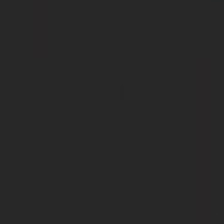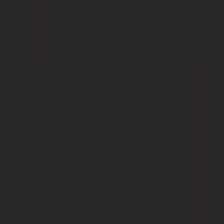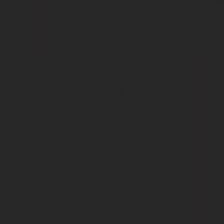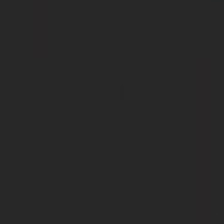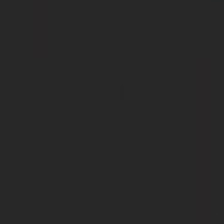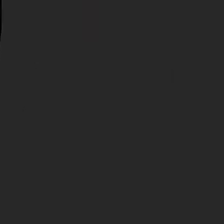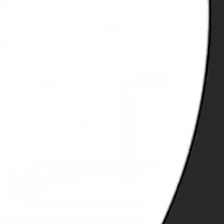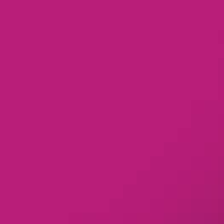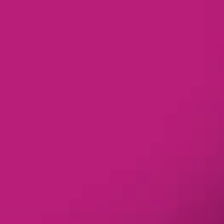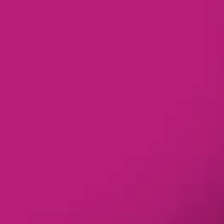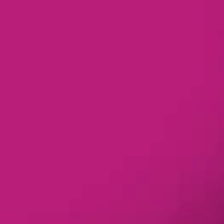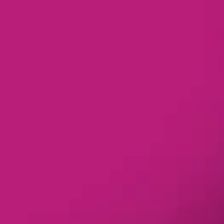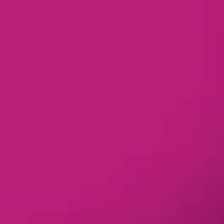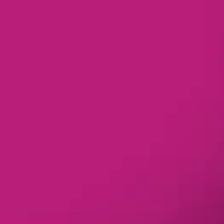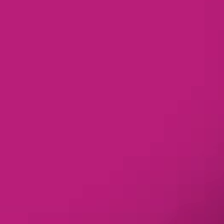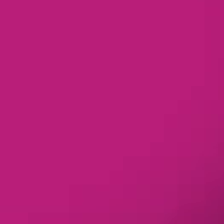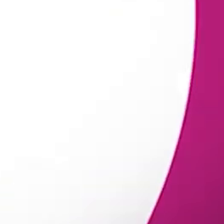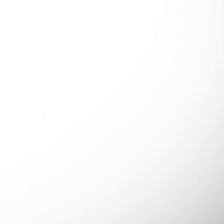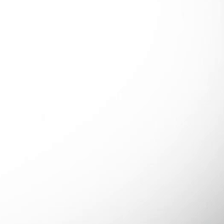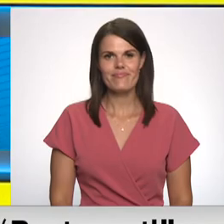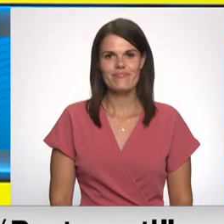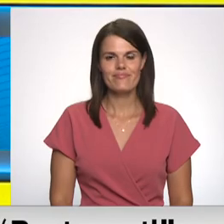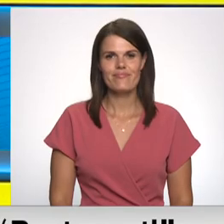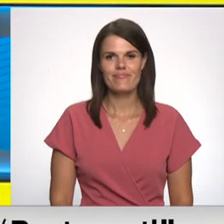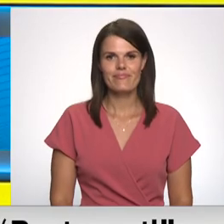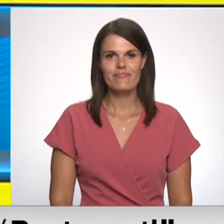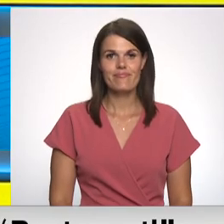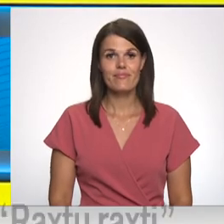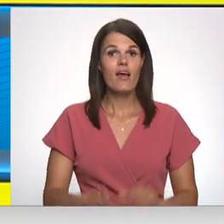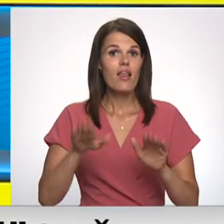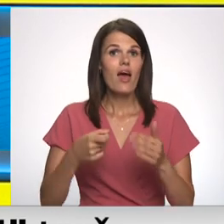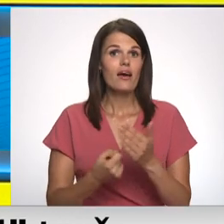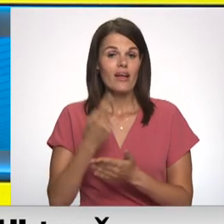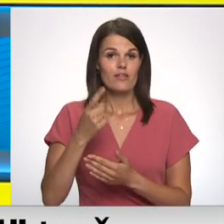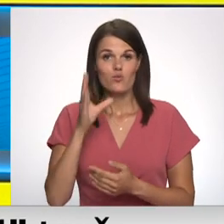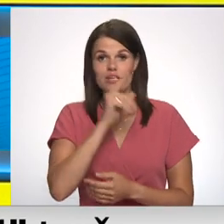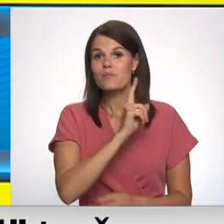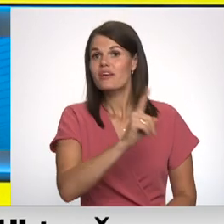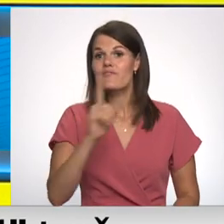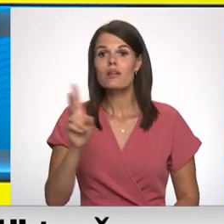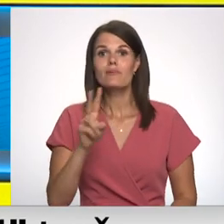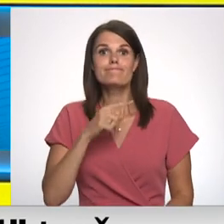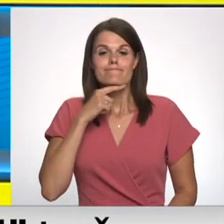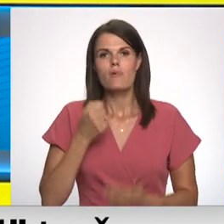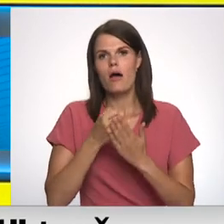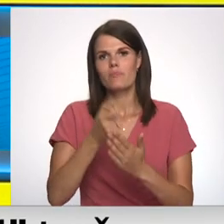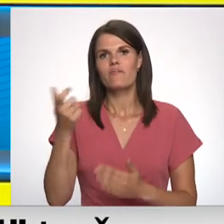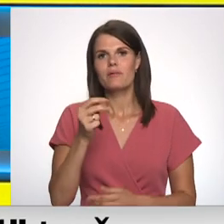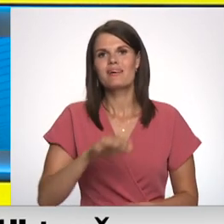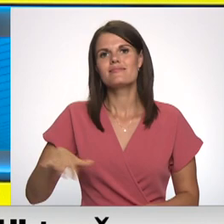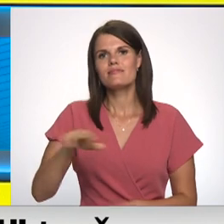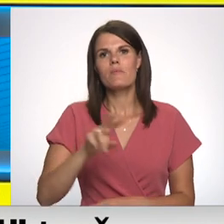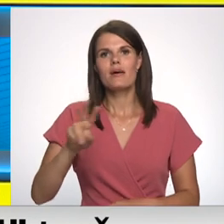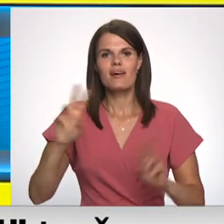Re, viss ēters ir te! Lai radītu iespēju ikvienam interesentam atbalstīt filmas Zeme, kas